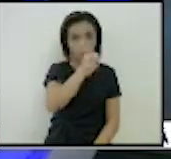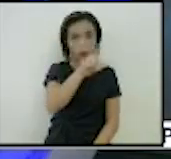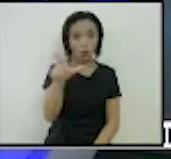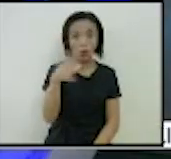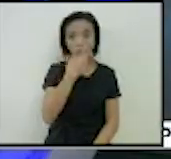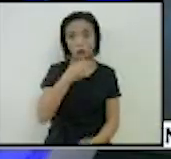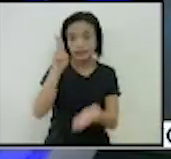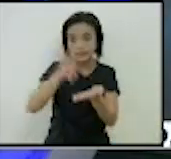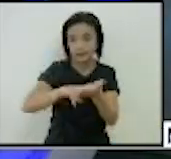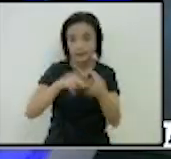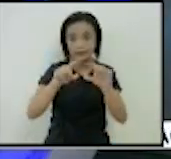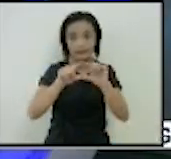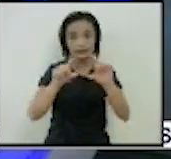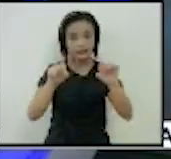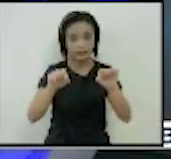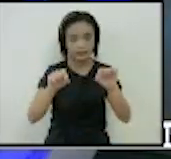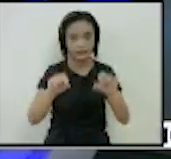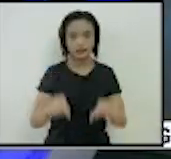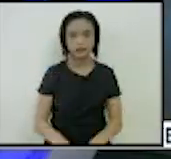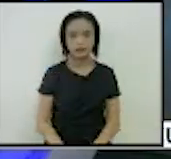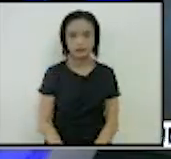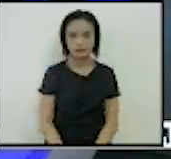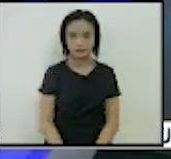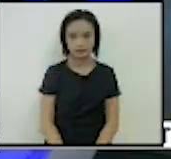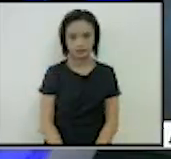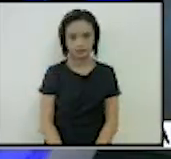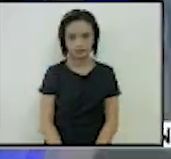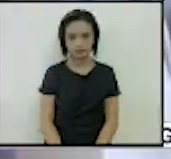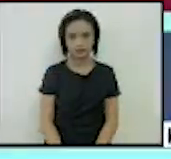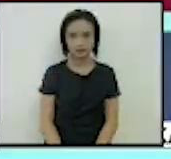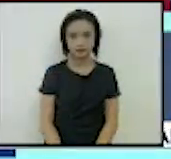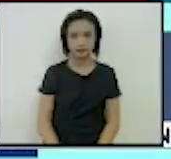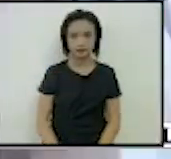Si Karen Villanda sa detalye. Rise and shine, Karen.